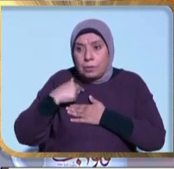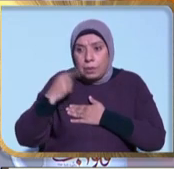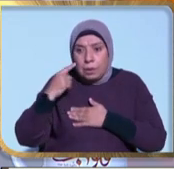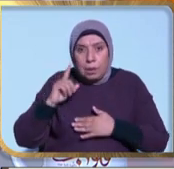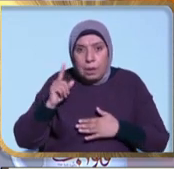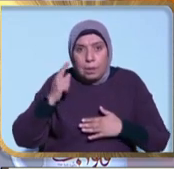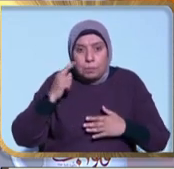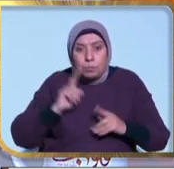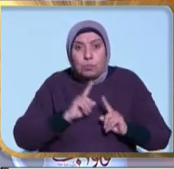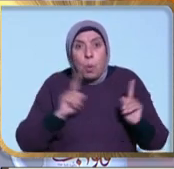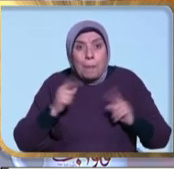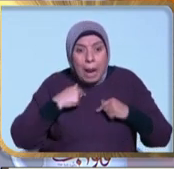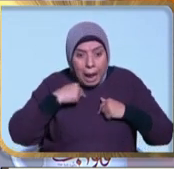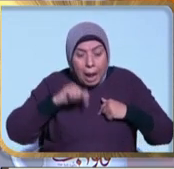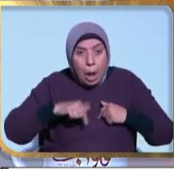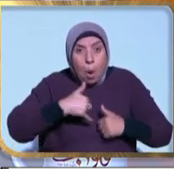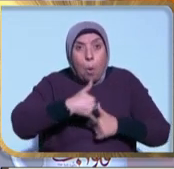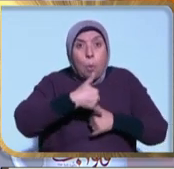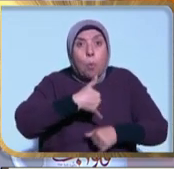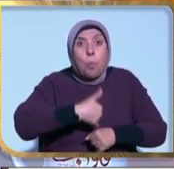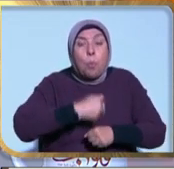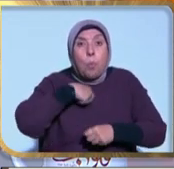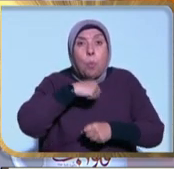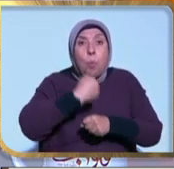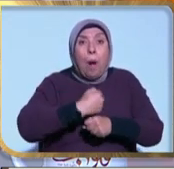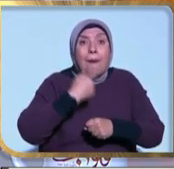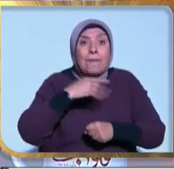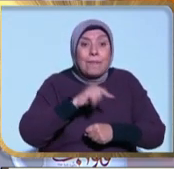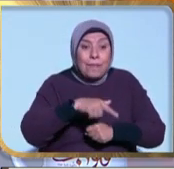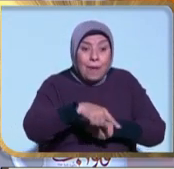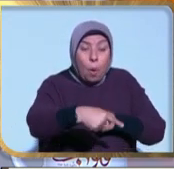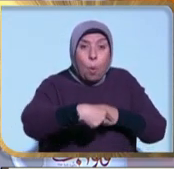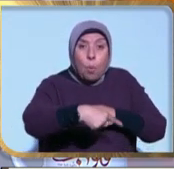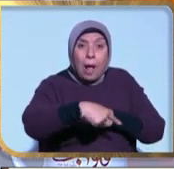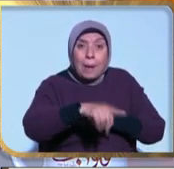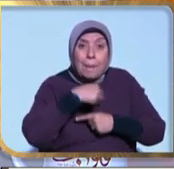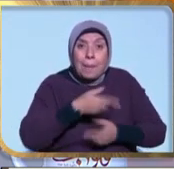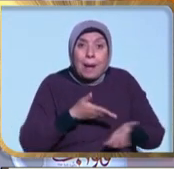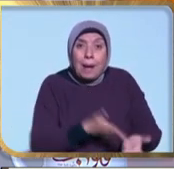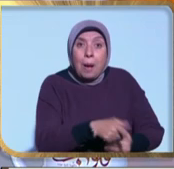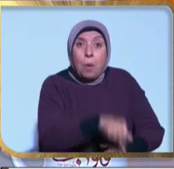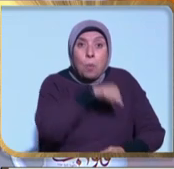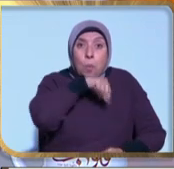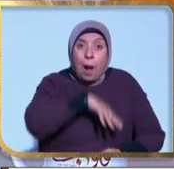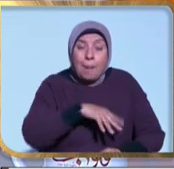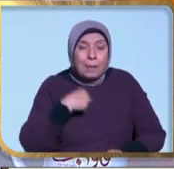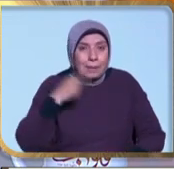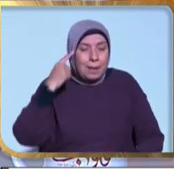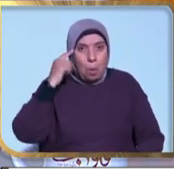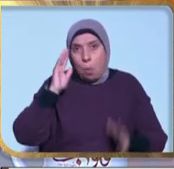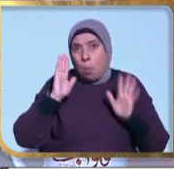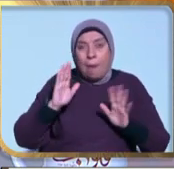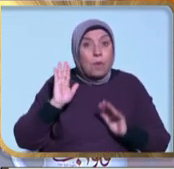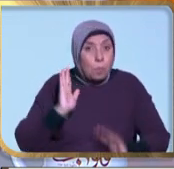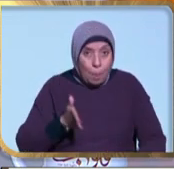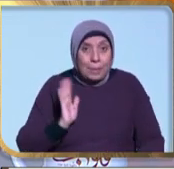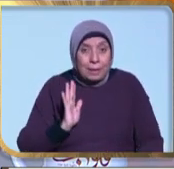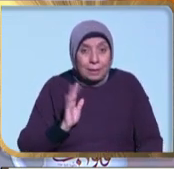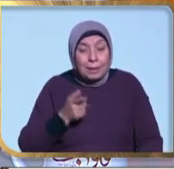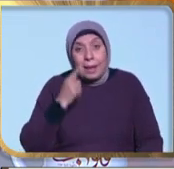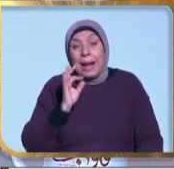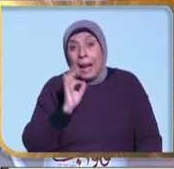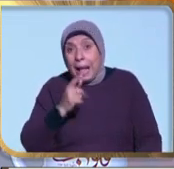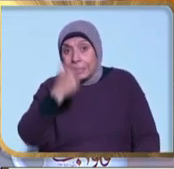يعني اجلالا وتوقيرا للجناب النبوي الشريف فمش البكاء بس ده ساعات العين